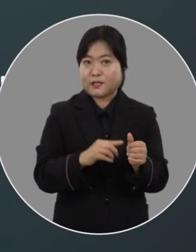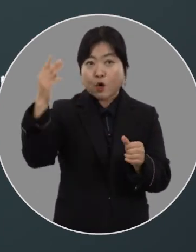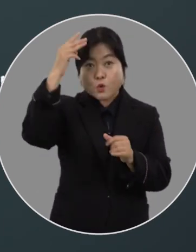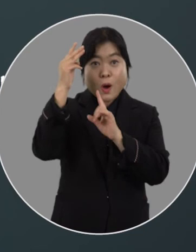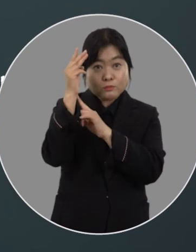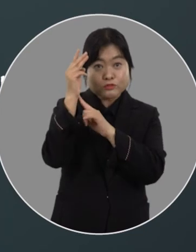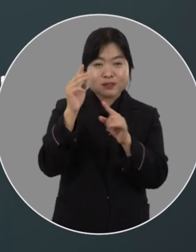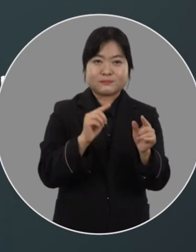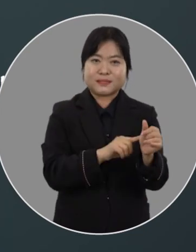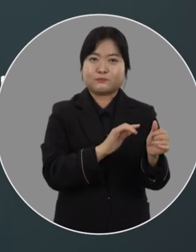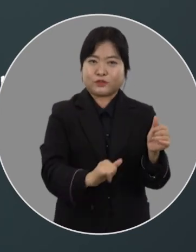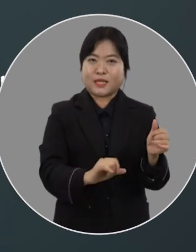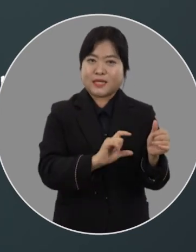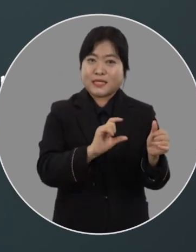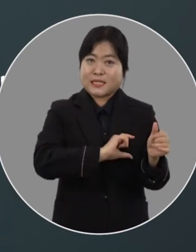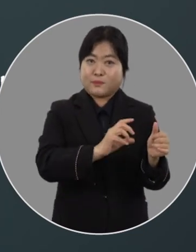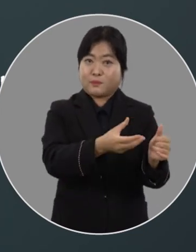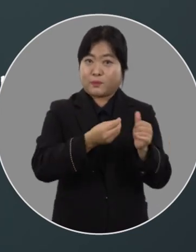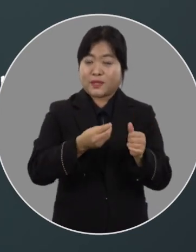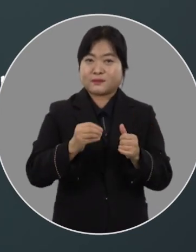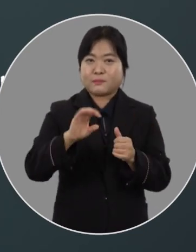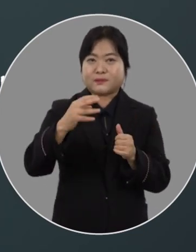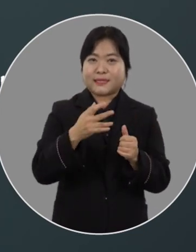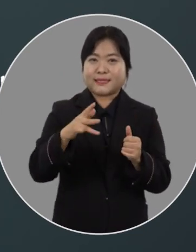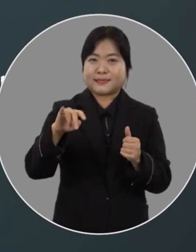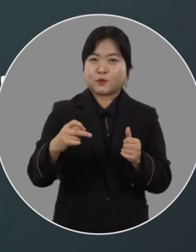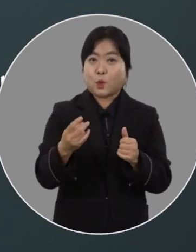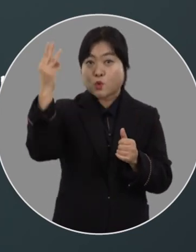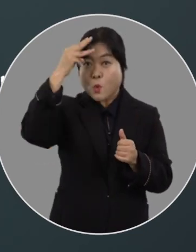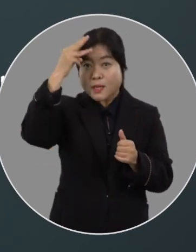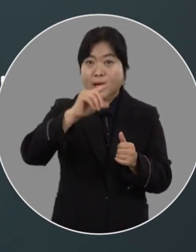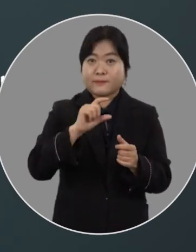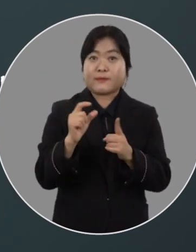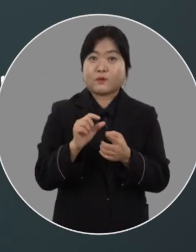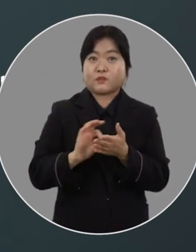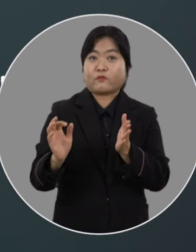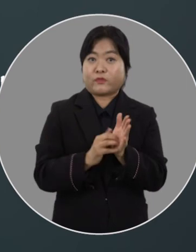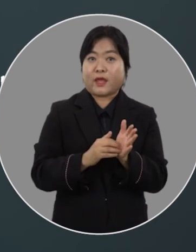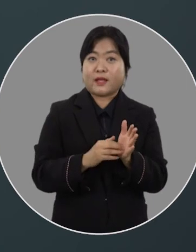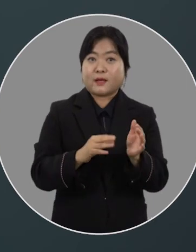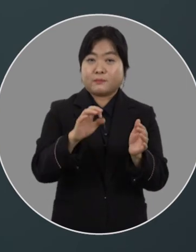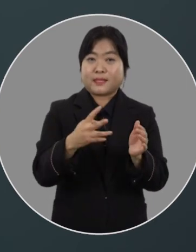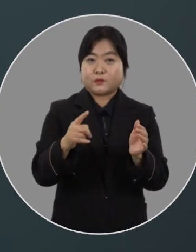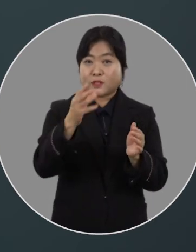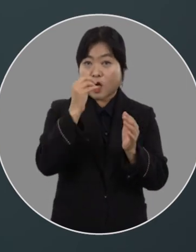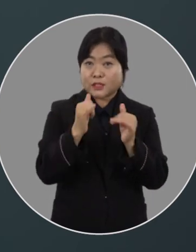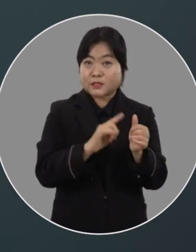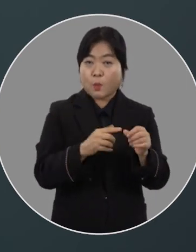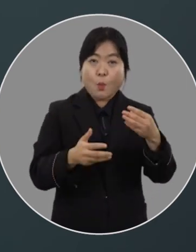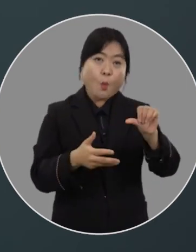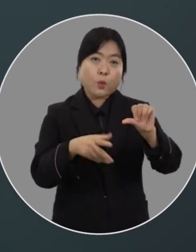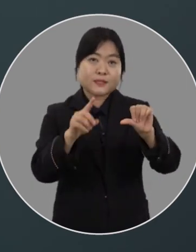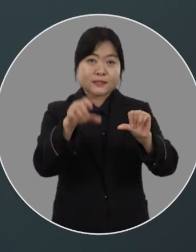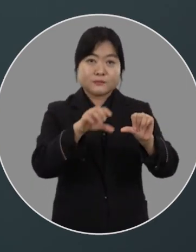교황님이 바로 그분을 본따서 프란치스코 교황이라는 단어를 썼는데요. 이름을 썼는데 이 프란치스코 성인은 5차 십자군